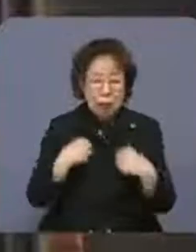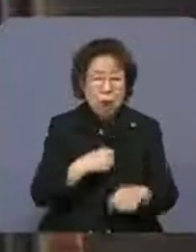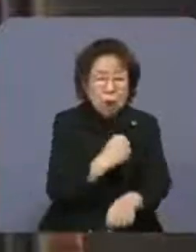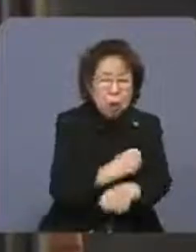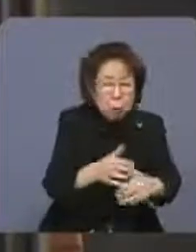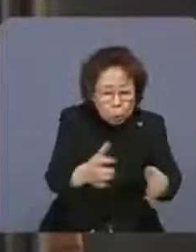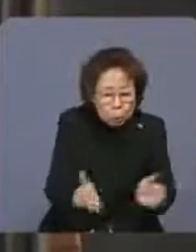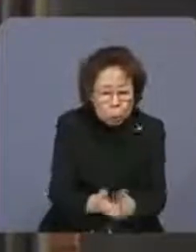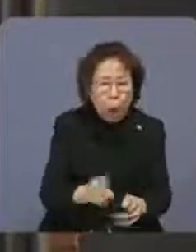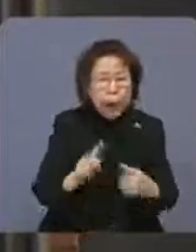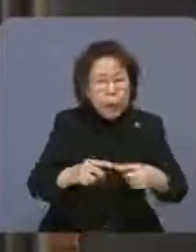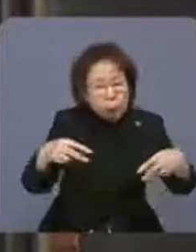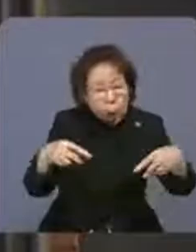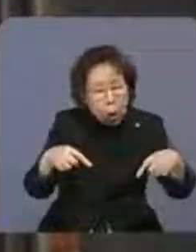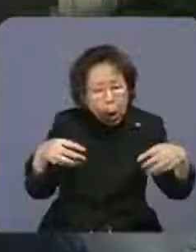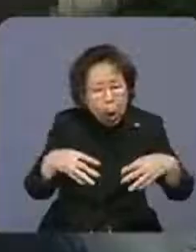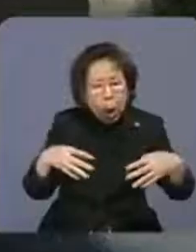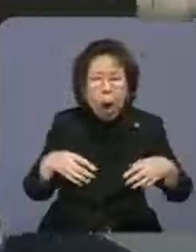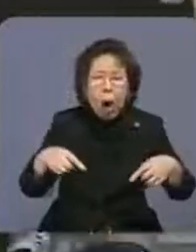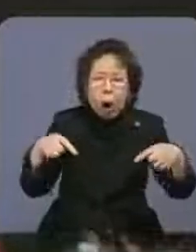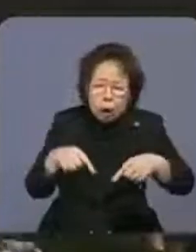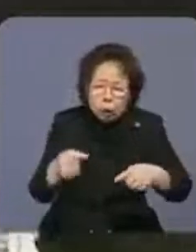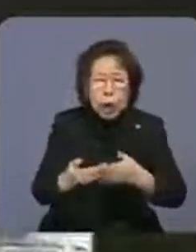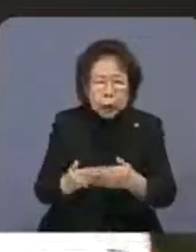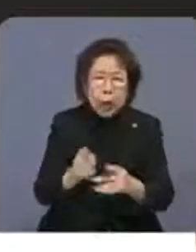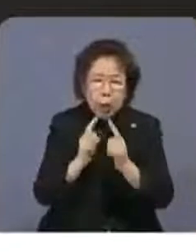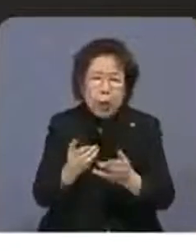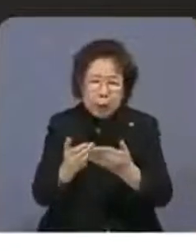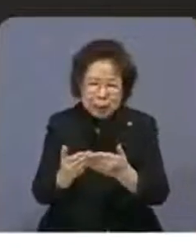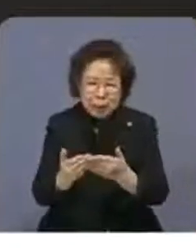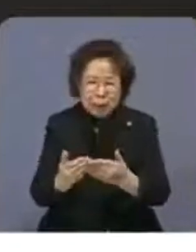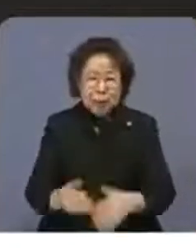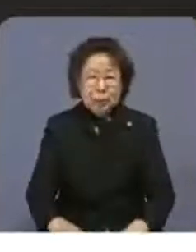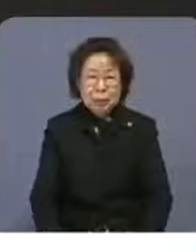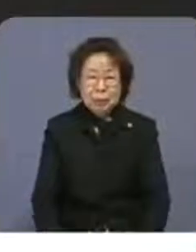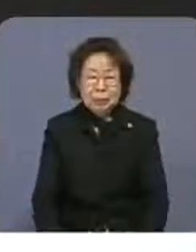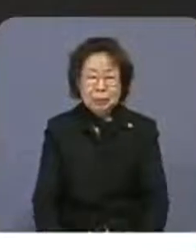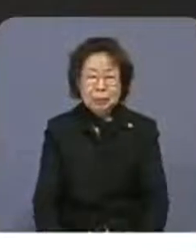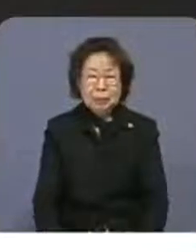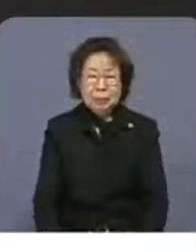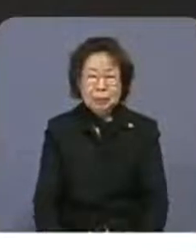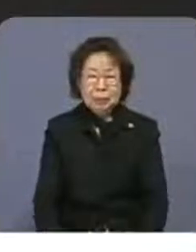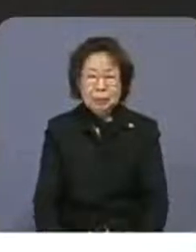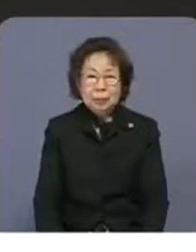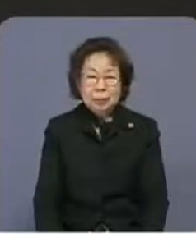노조와 지속적으로 협의해 나가겠다고 밝혔습니다. KBS 뉴스 김계입니다.